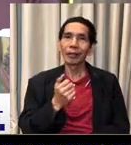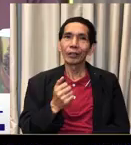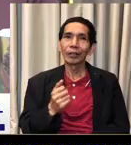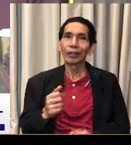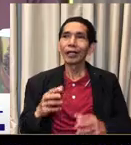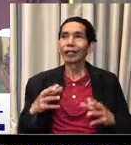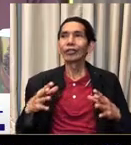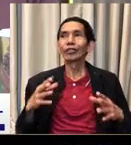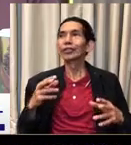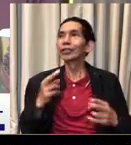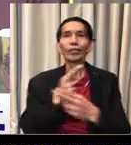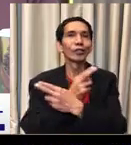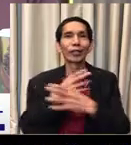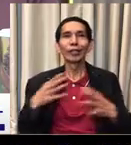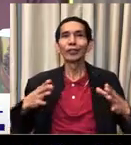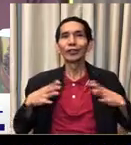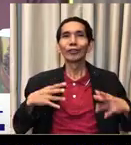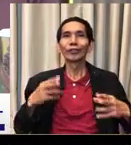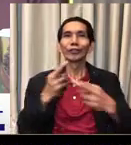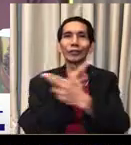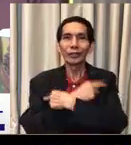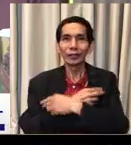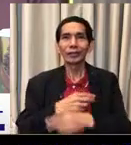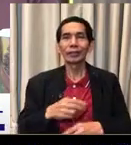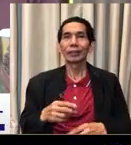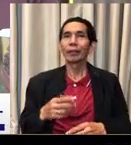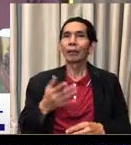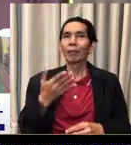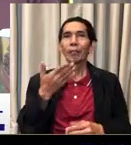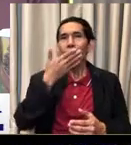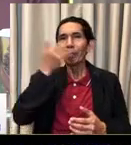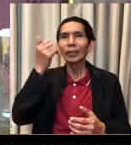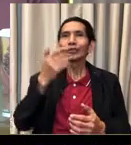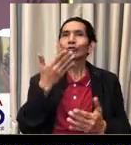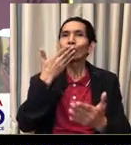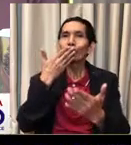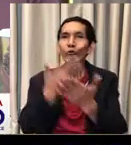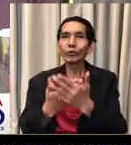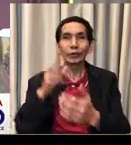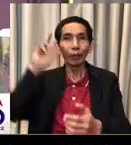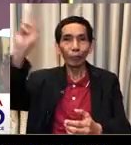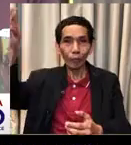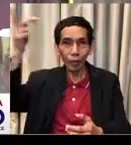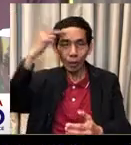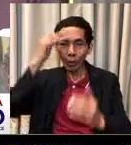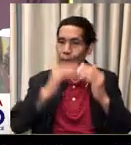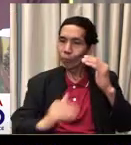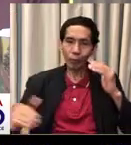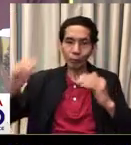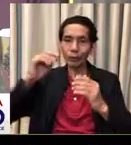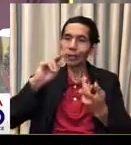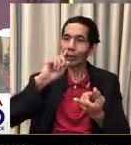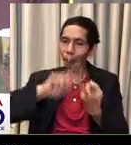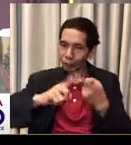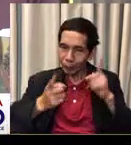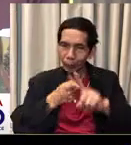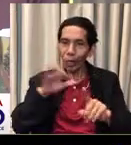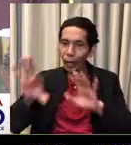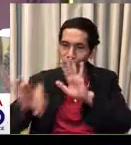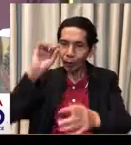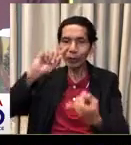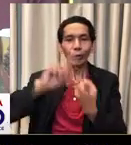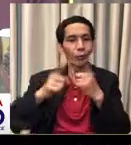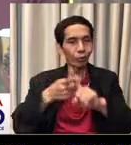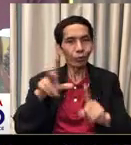kang relax, Isko ah. Ayan. Di ba yung pinakamasarap sa politiko? Mag-promote ka, bata mo. Mag-appoint ka, bata mo.